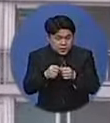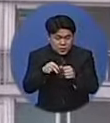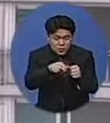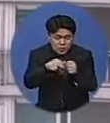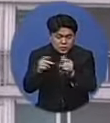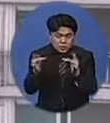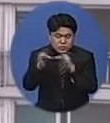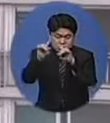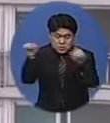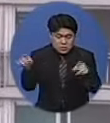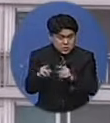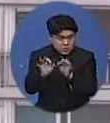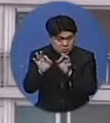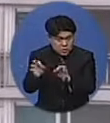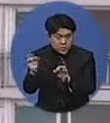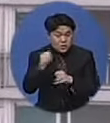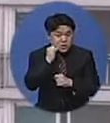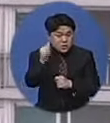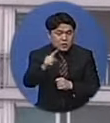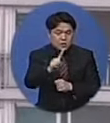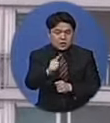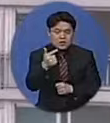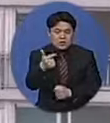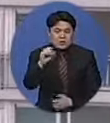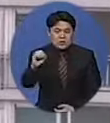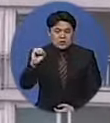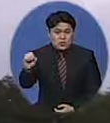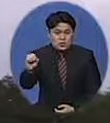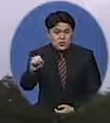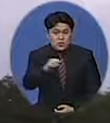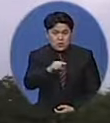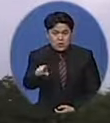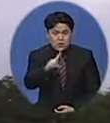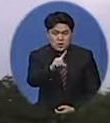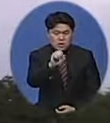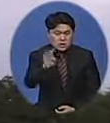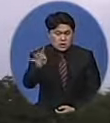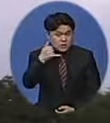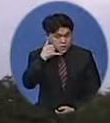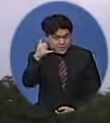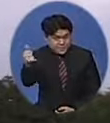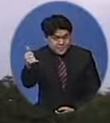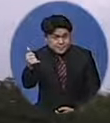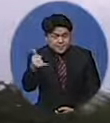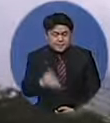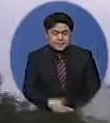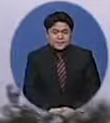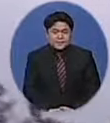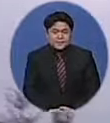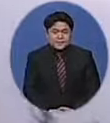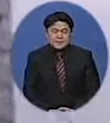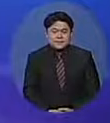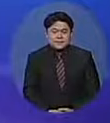홈페이지 또는 LH 콜센터 1600에 1004로 문의하시면 됩니다.